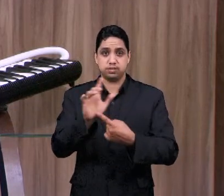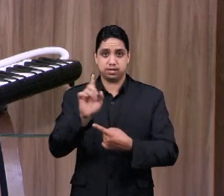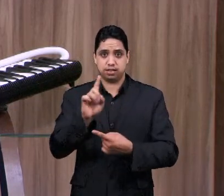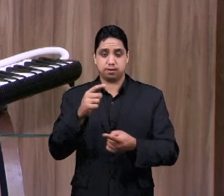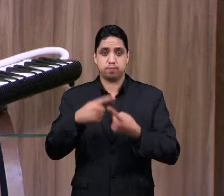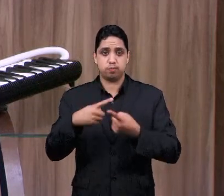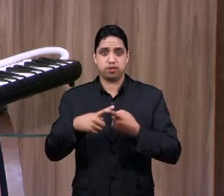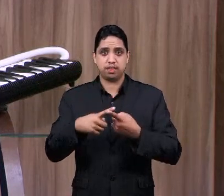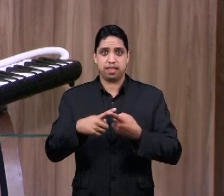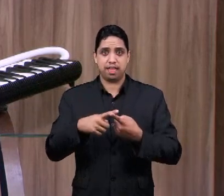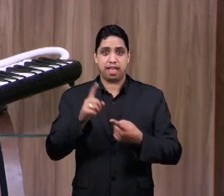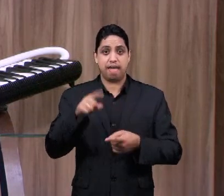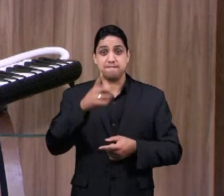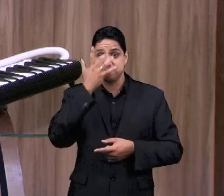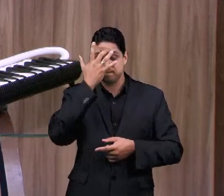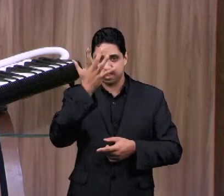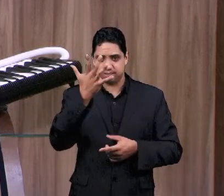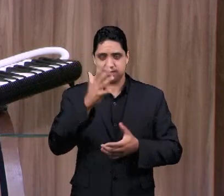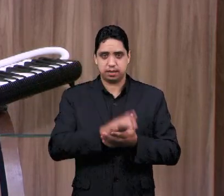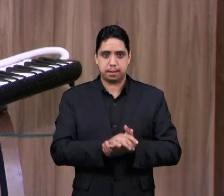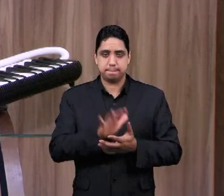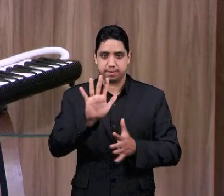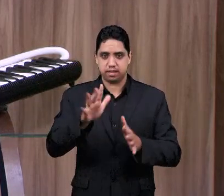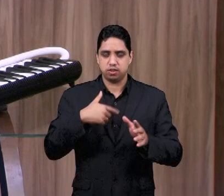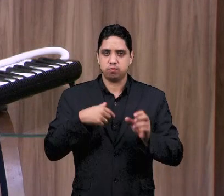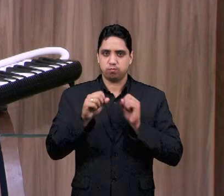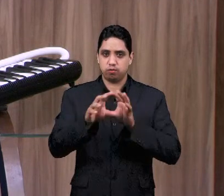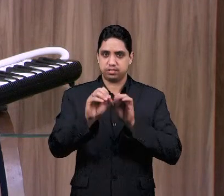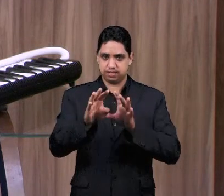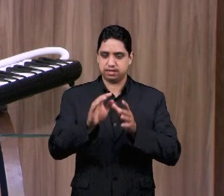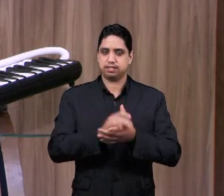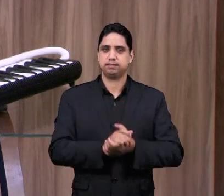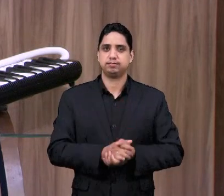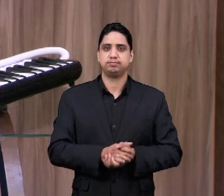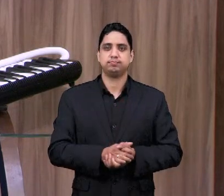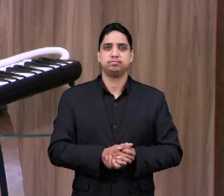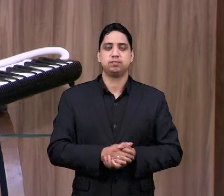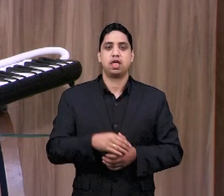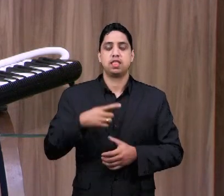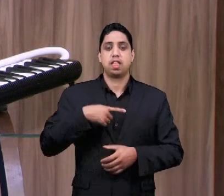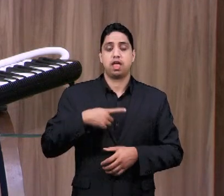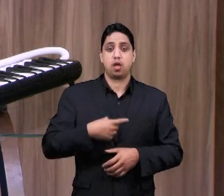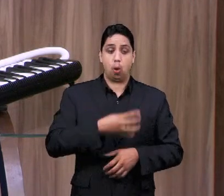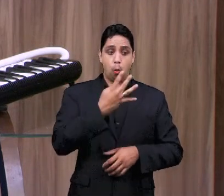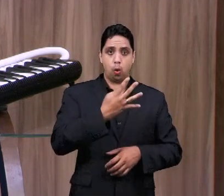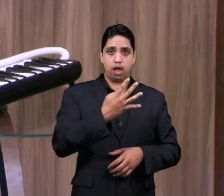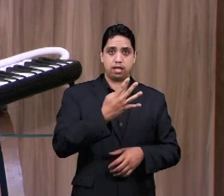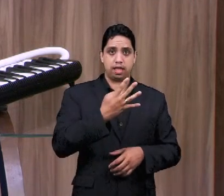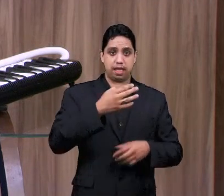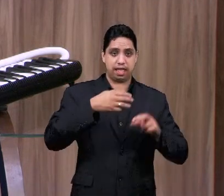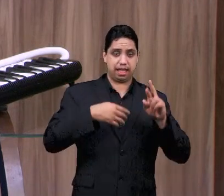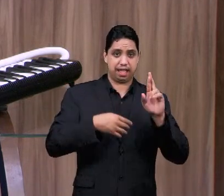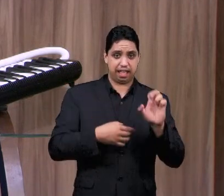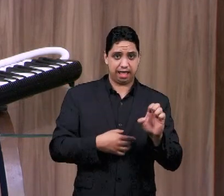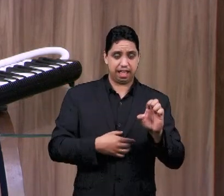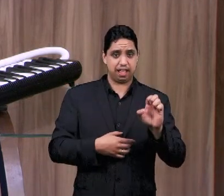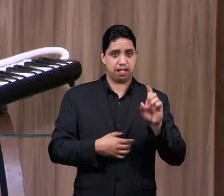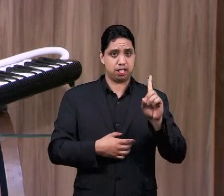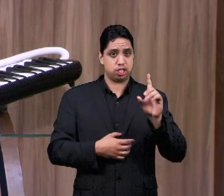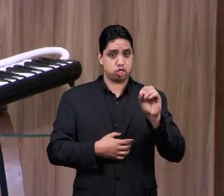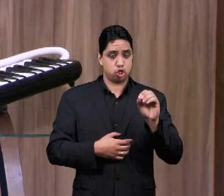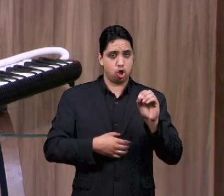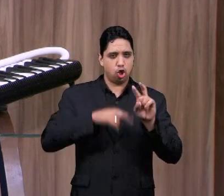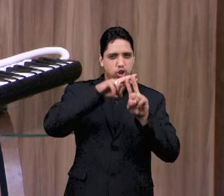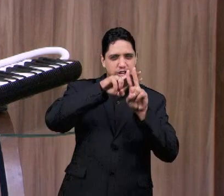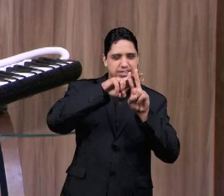Je n'ai pas mis ici dans la partition parce que notre partition, elle est simplifiée. Mais je vais les enseigner. Il s'agit de 4 notes. Ré,